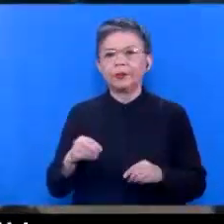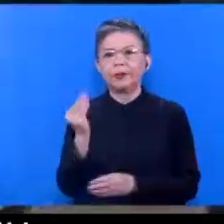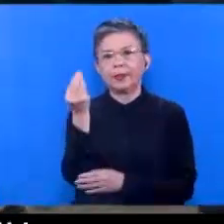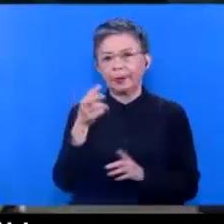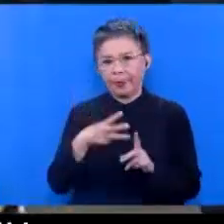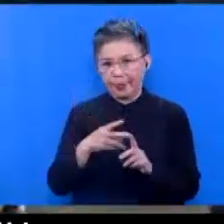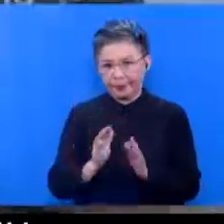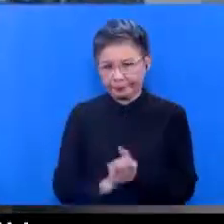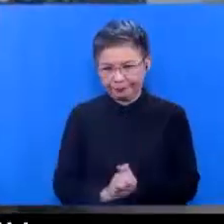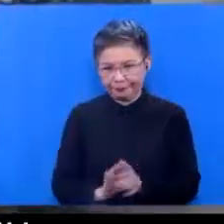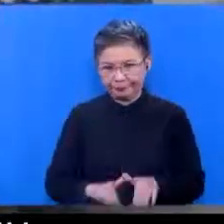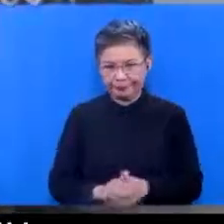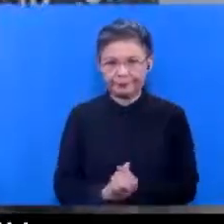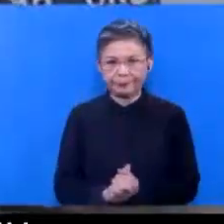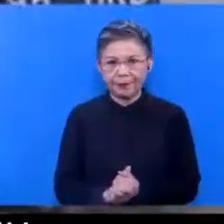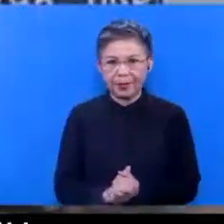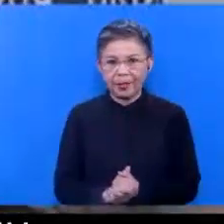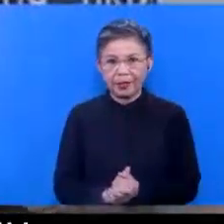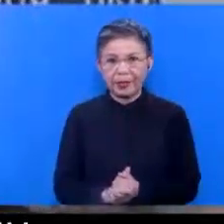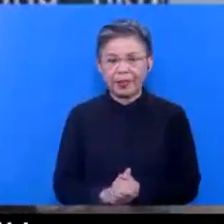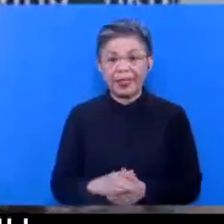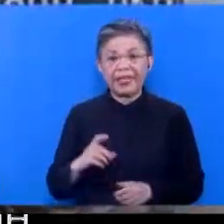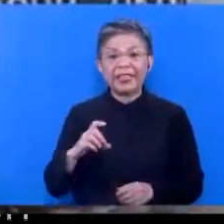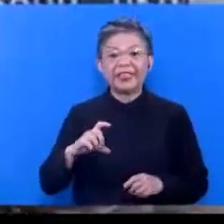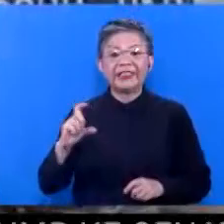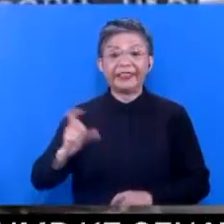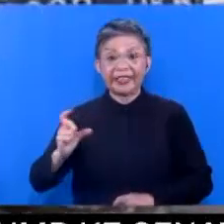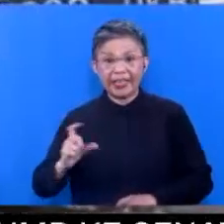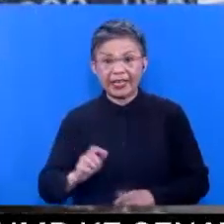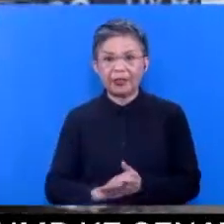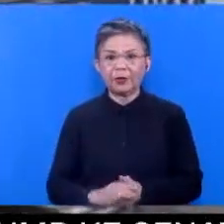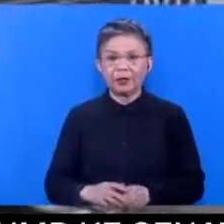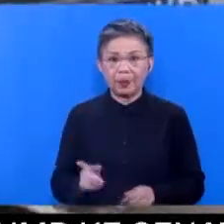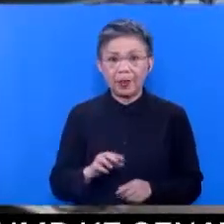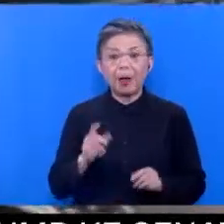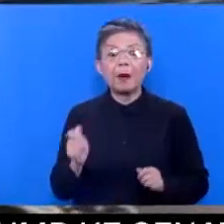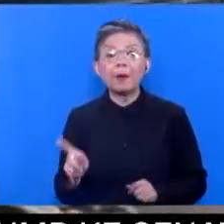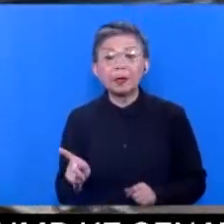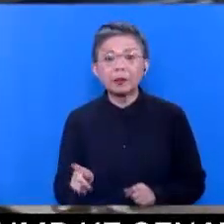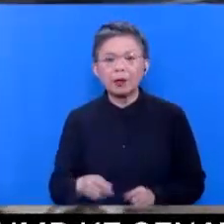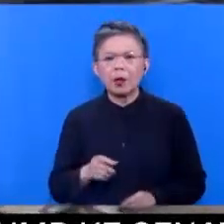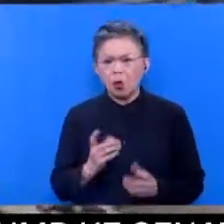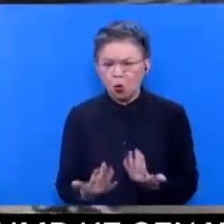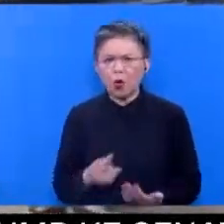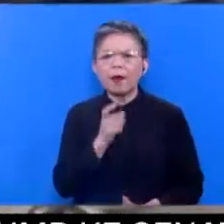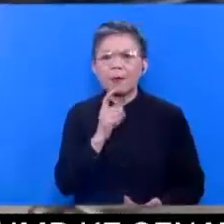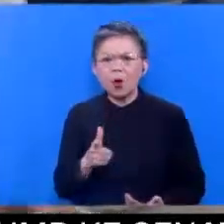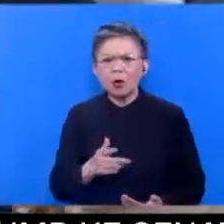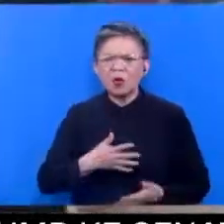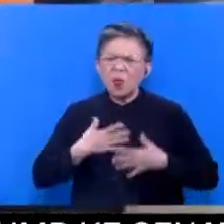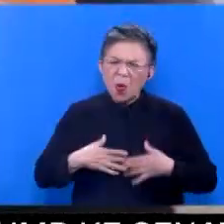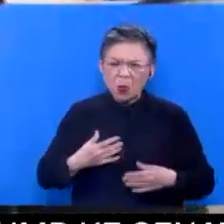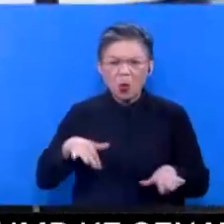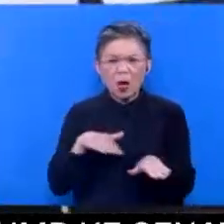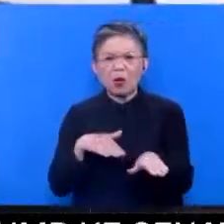di Jalan Kali Tanggul Timur, Cengkareng, Jakarta Barat ini dilakukan karena banyak laporan warga yang mengeluh lalu